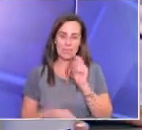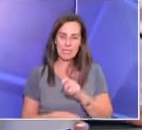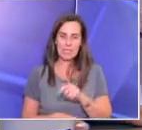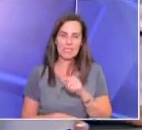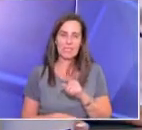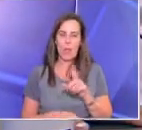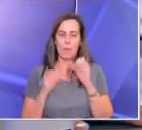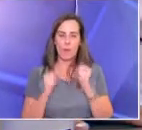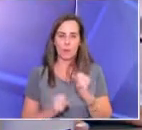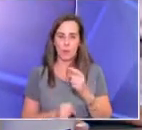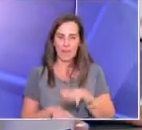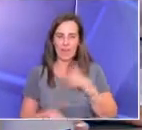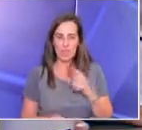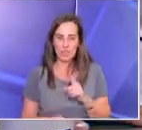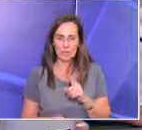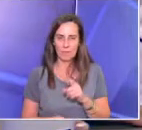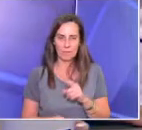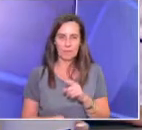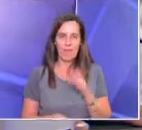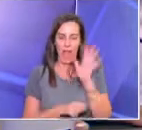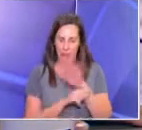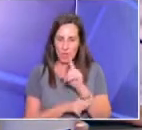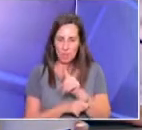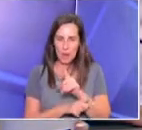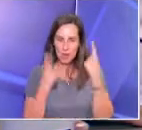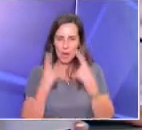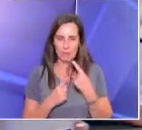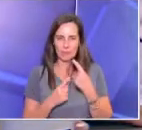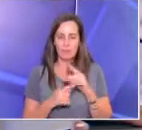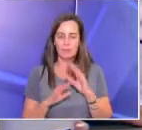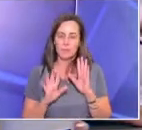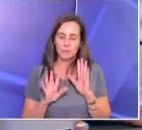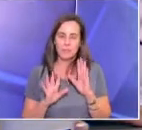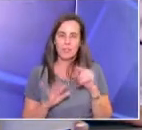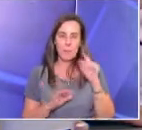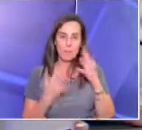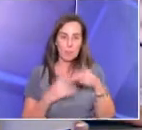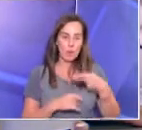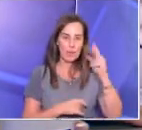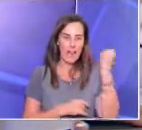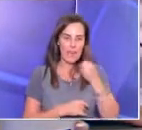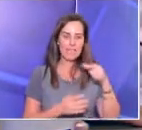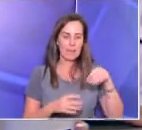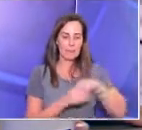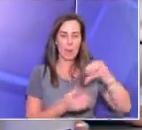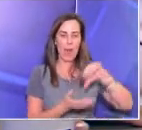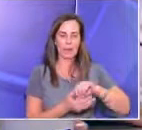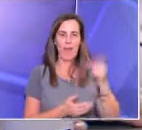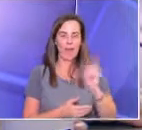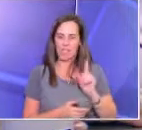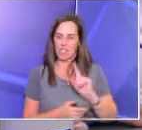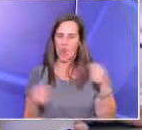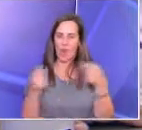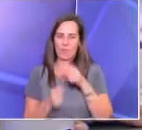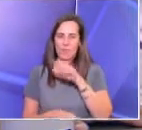כלליות, זה לא בטוח יבוא לידי ביטוי. זאת אומרת, ההשפעה של נושא חרדי היא מאוד קרובה כשזה בדלת אמותיך. לא בטוח שזה